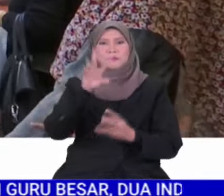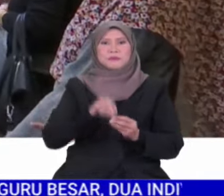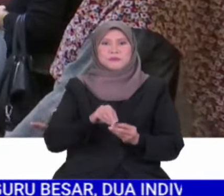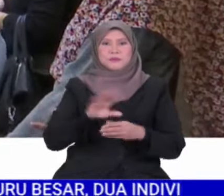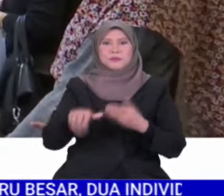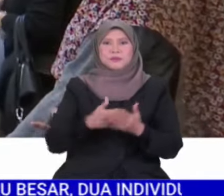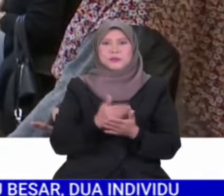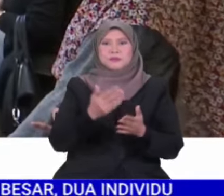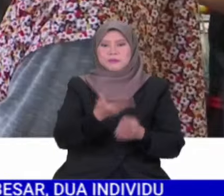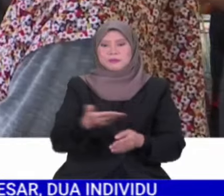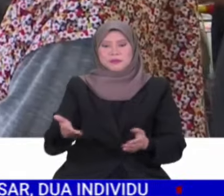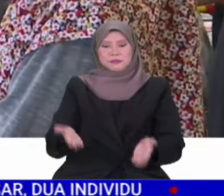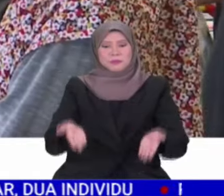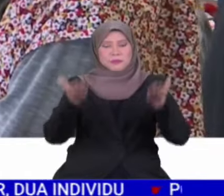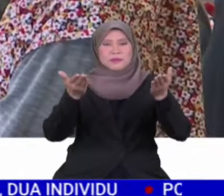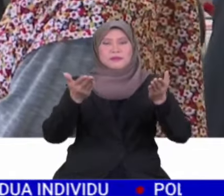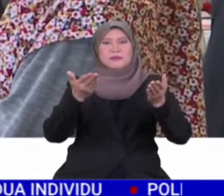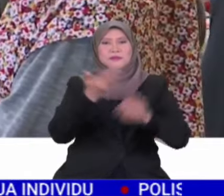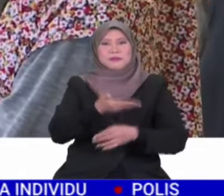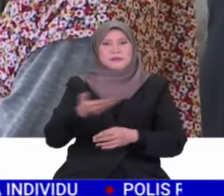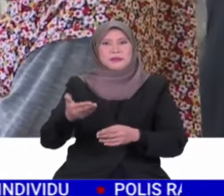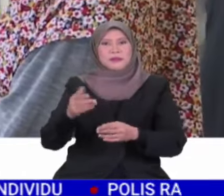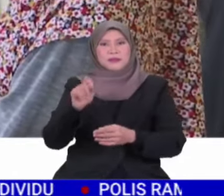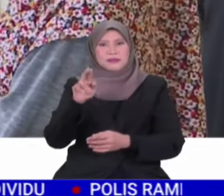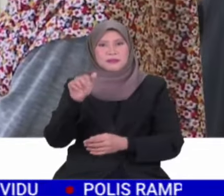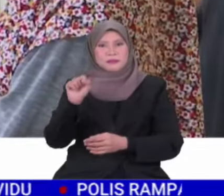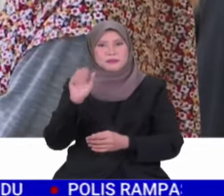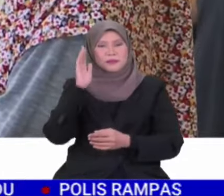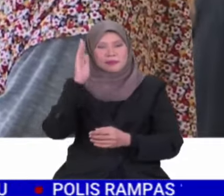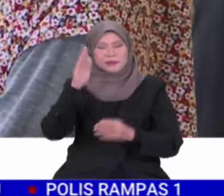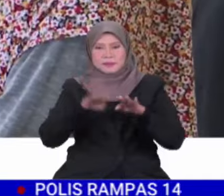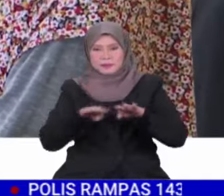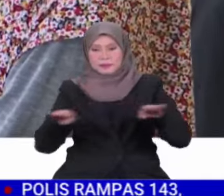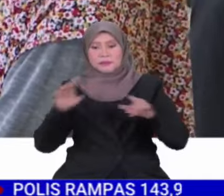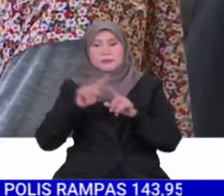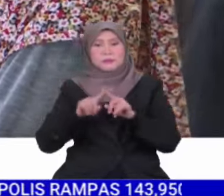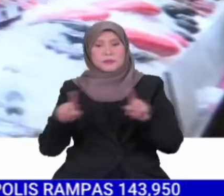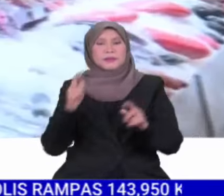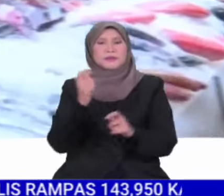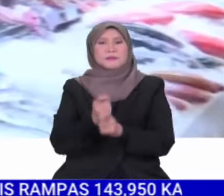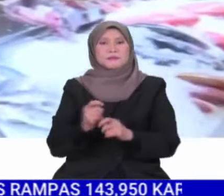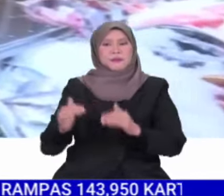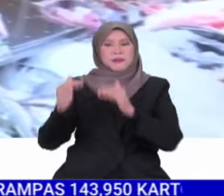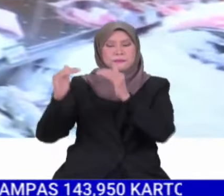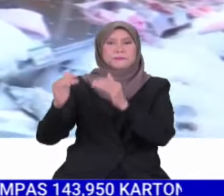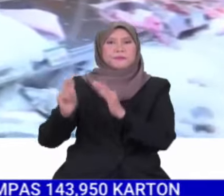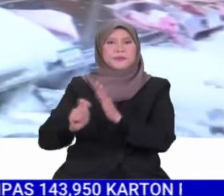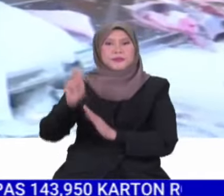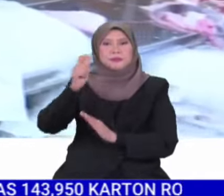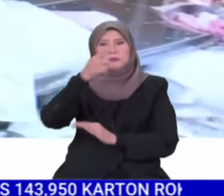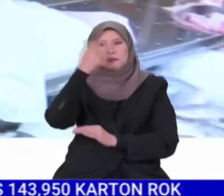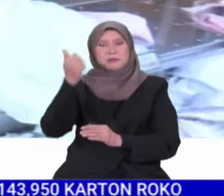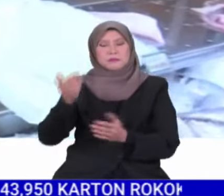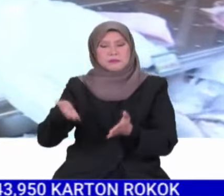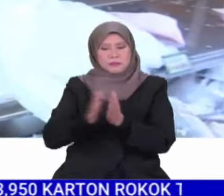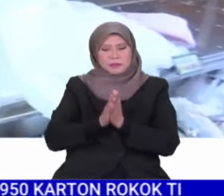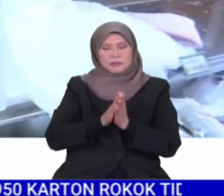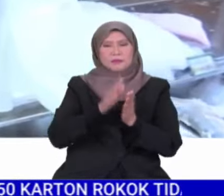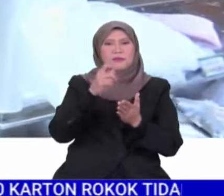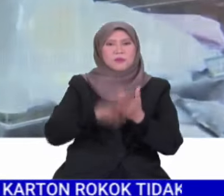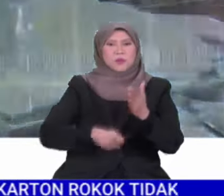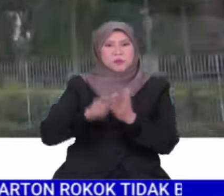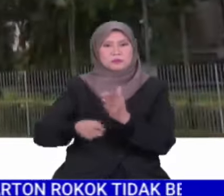ini, inflasi keseluruhan dan inflasi teras dijangka sederhana namun kekal pada tahap tinggi berikutan tekanan permintaan dan